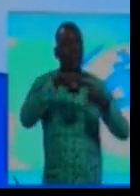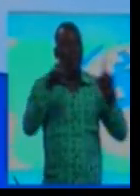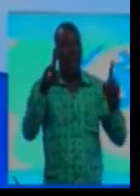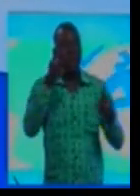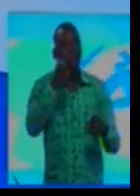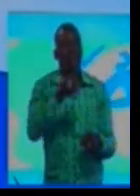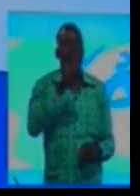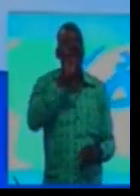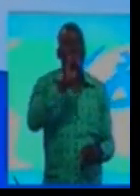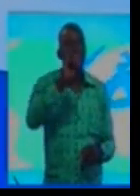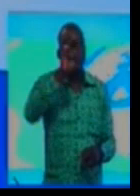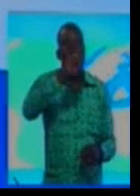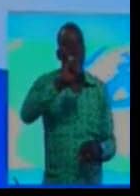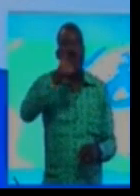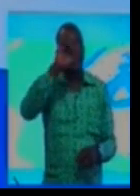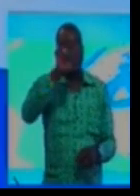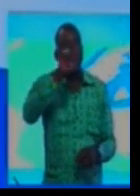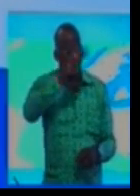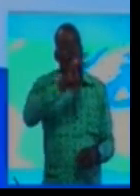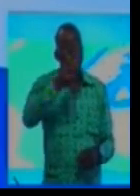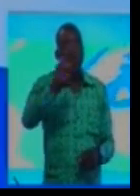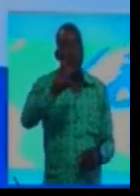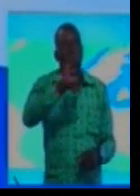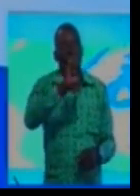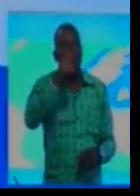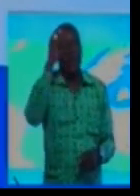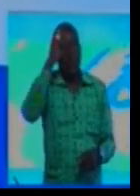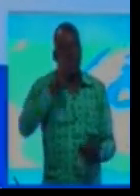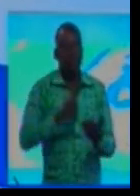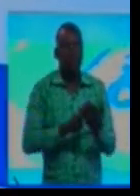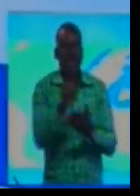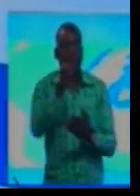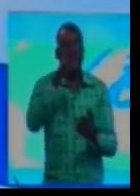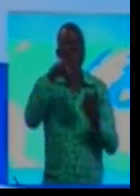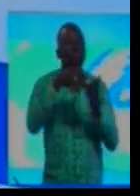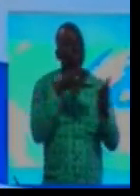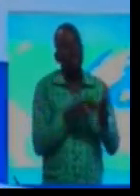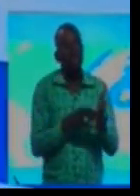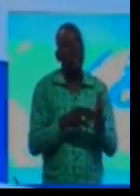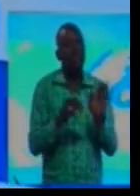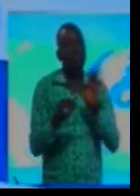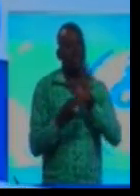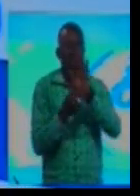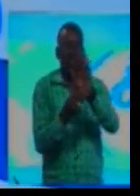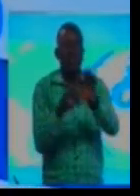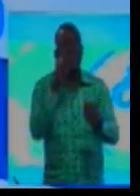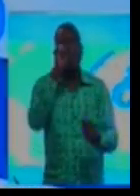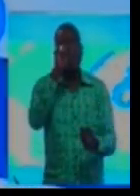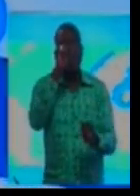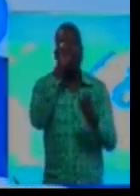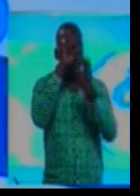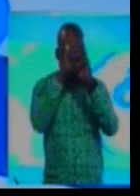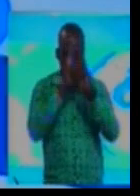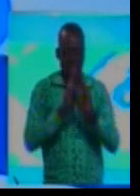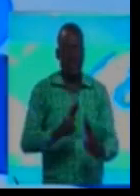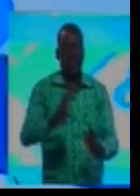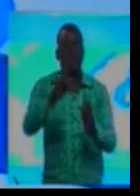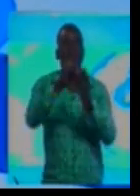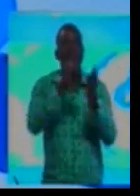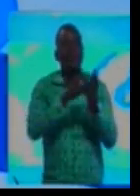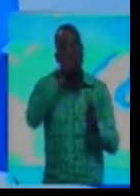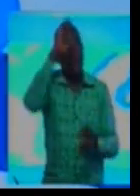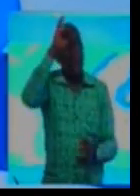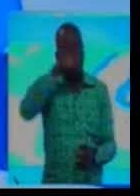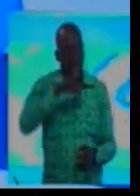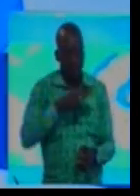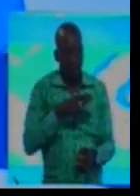Corluego ou les groupes d'autodéfense utilisent très souvent des méthodes peu respectueuses des droits humains.